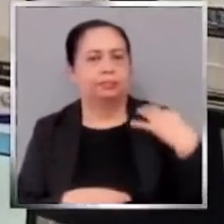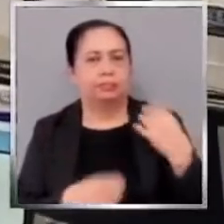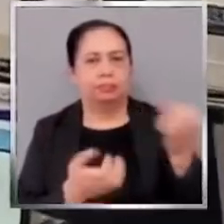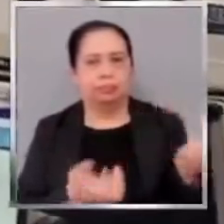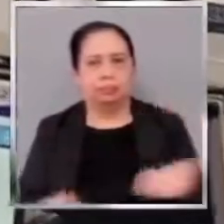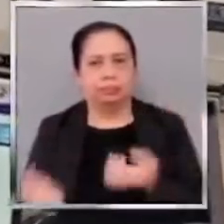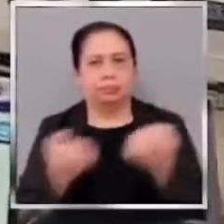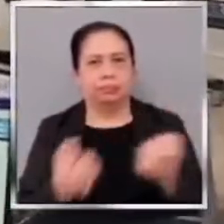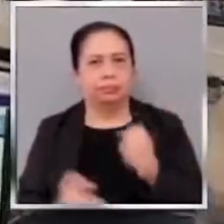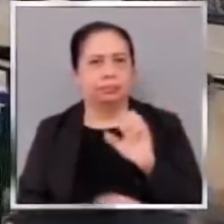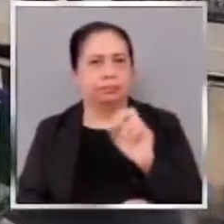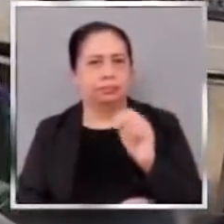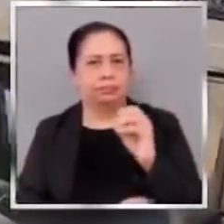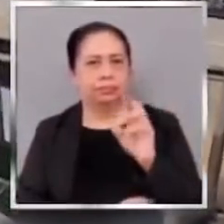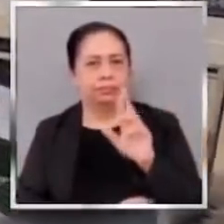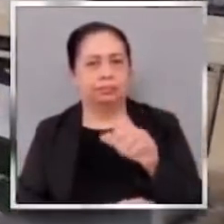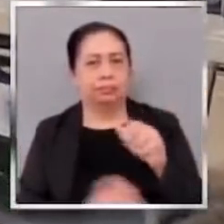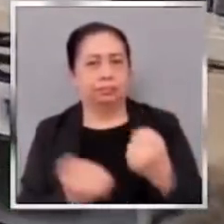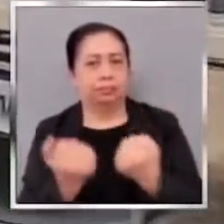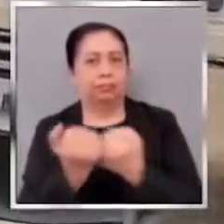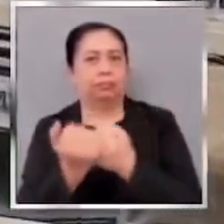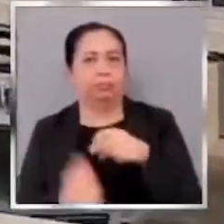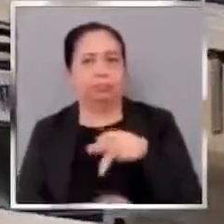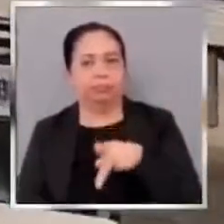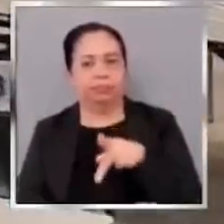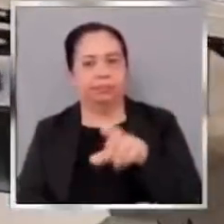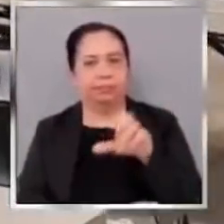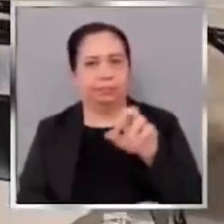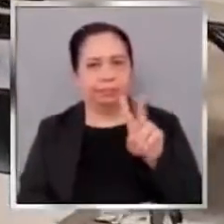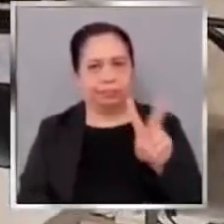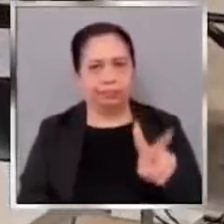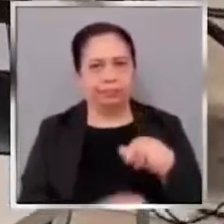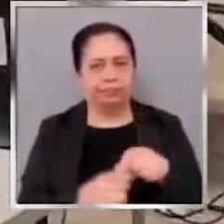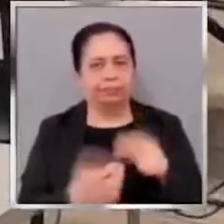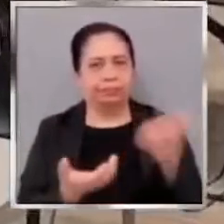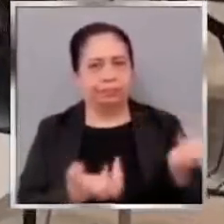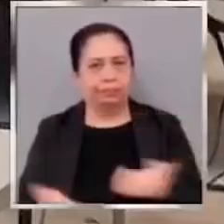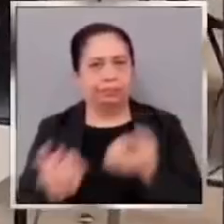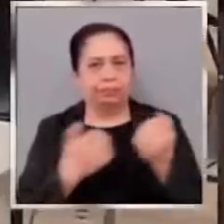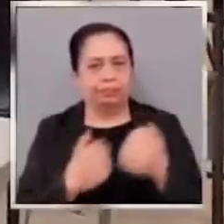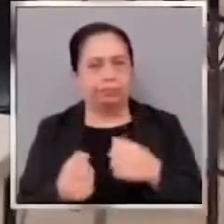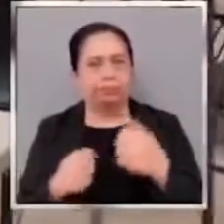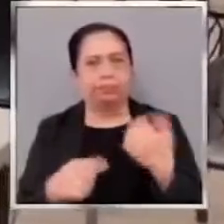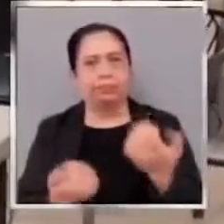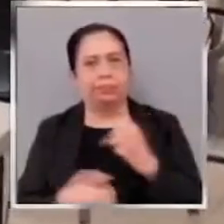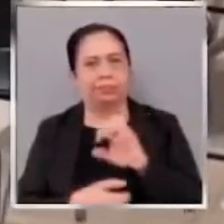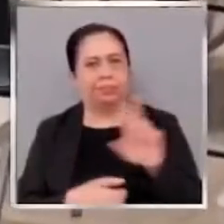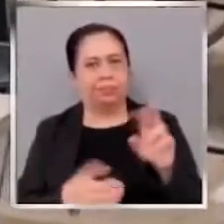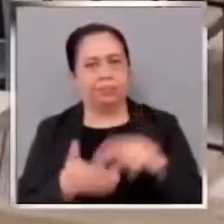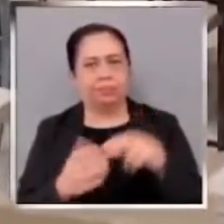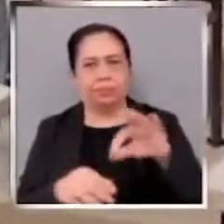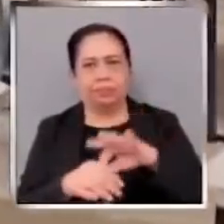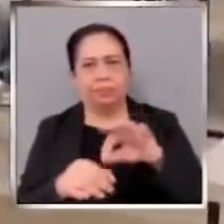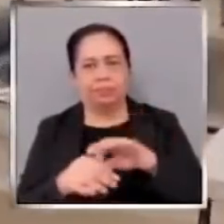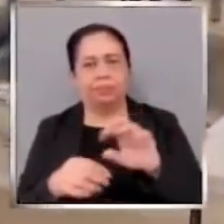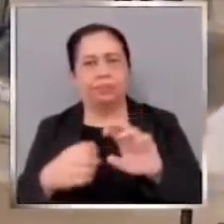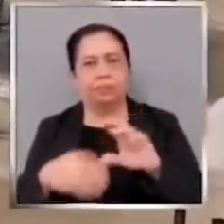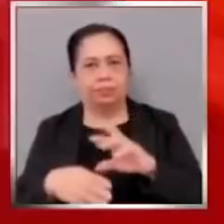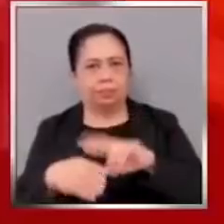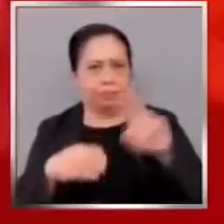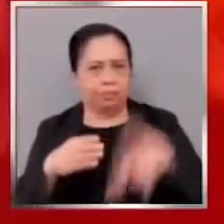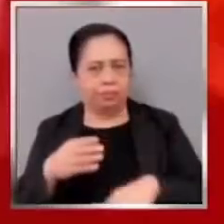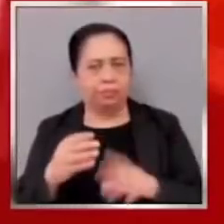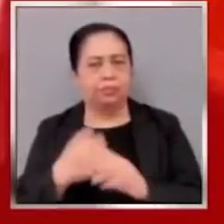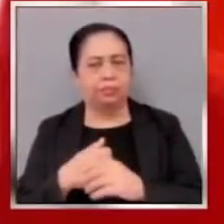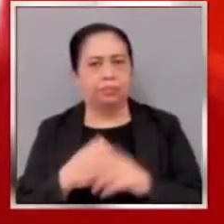ng PPCRV dito nga sa pag-e-encode ng mga election return. Kaninang madaling araw, sinimula na ng mga volunteer ang